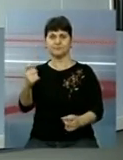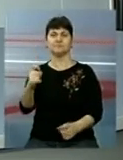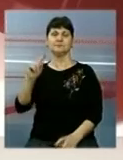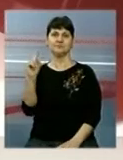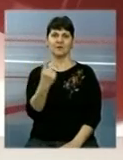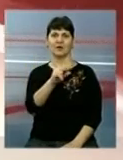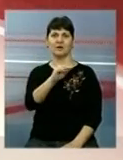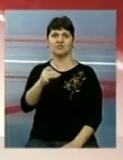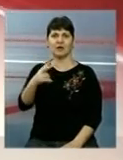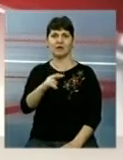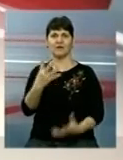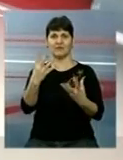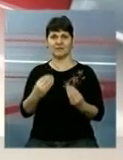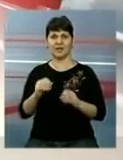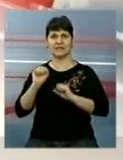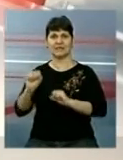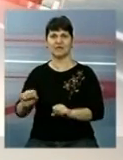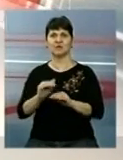дітей.